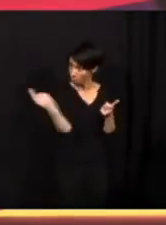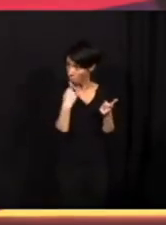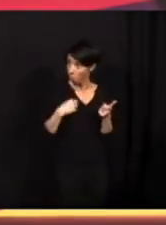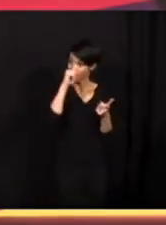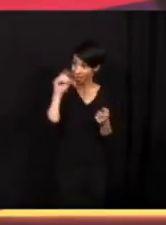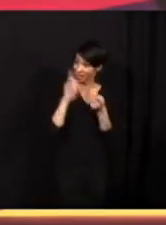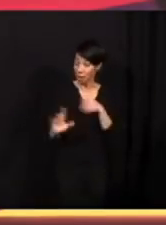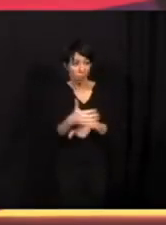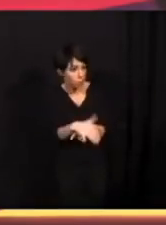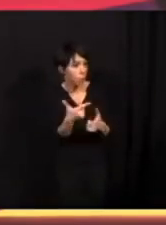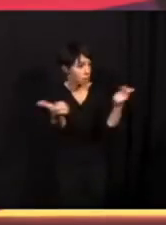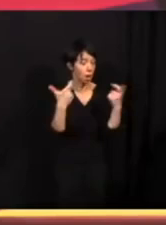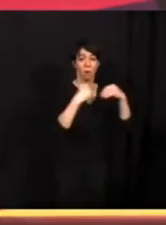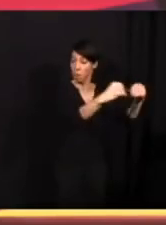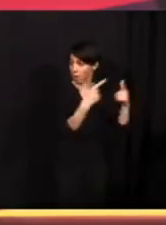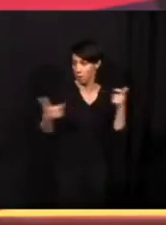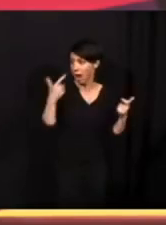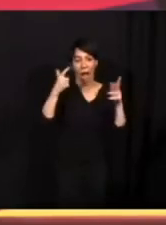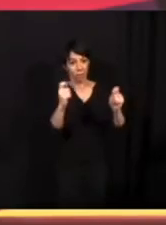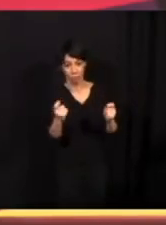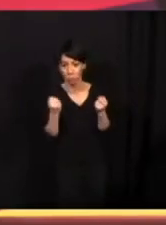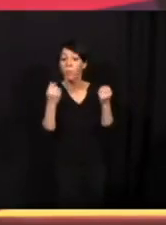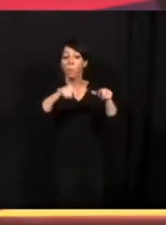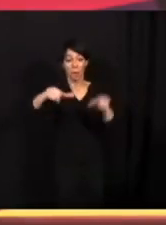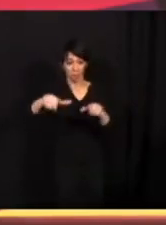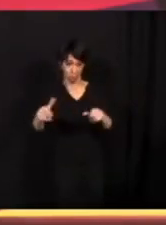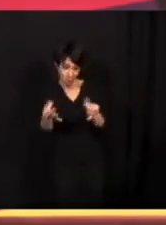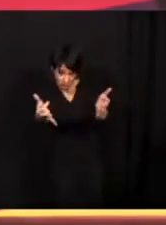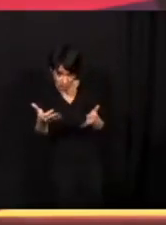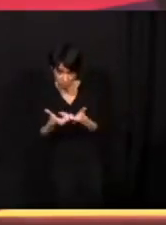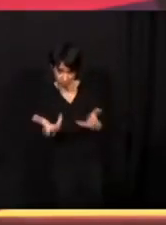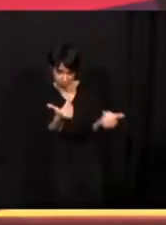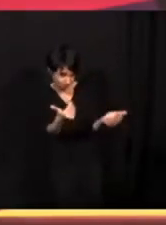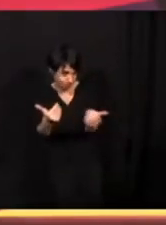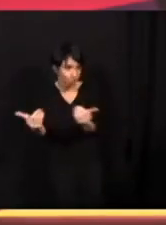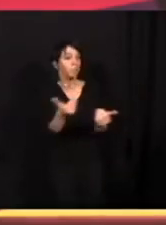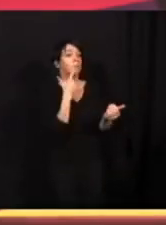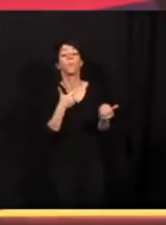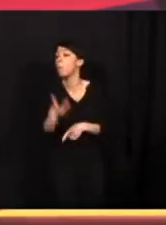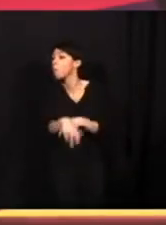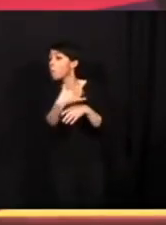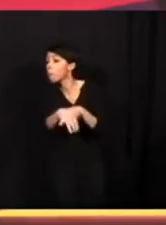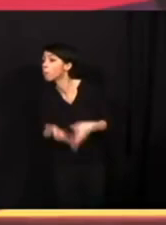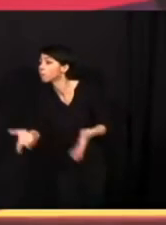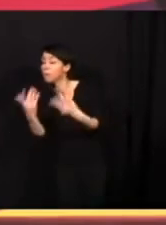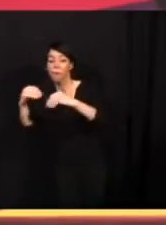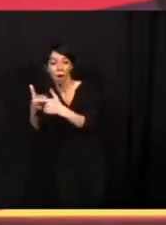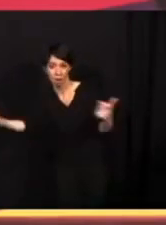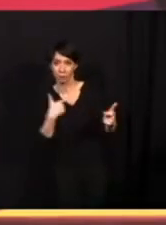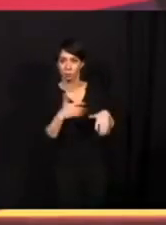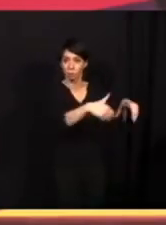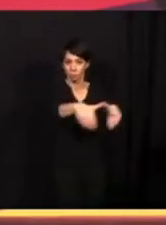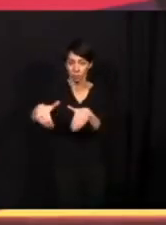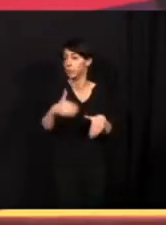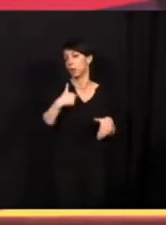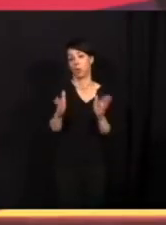proxénètes ciblent les jeunes, les femmes, les plus vulnérables pour commettre des violences sexuelles contre elles. Nous soutiendrons la demande des associations de faire passer